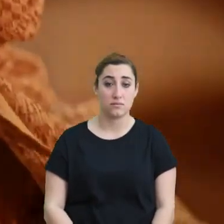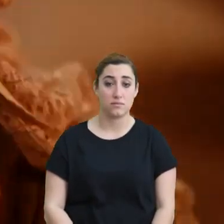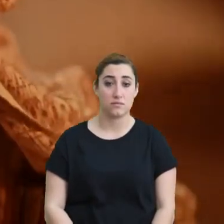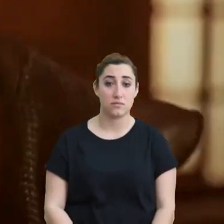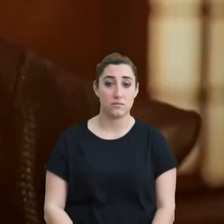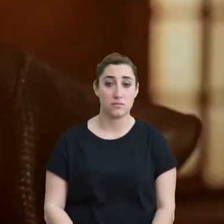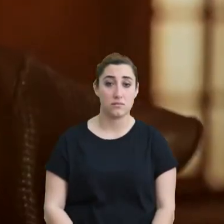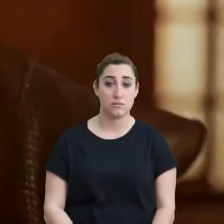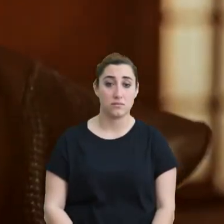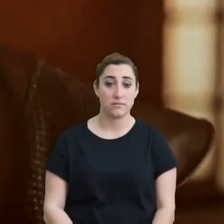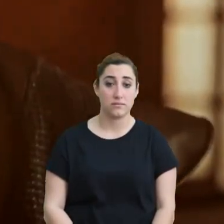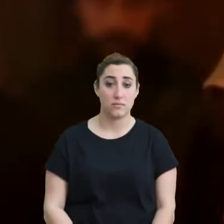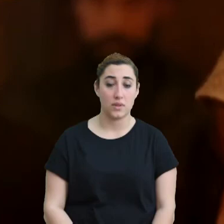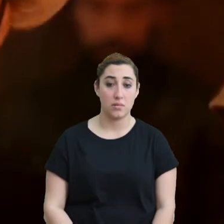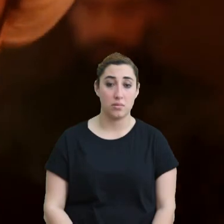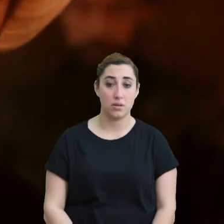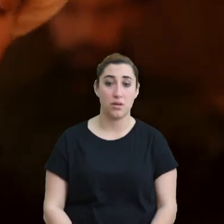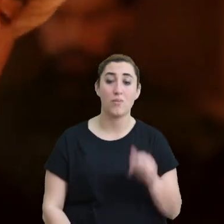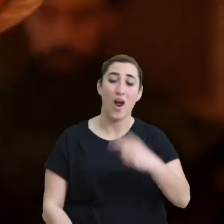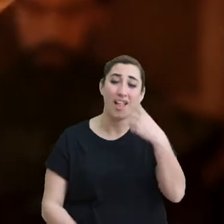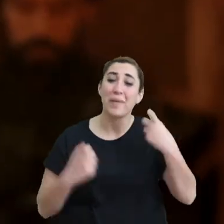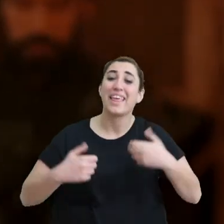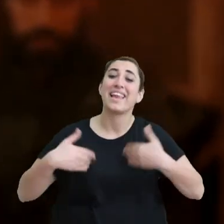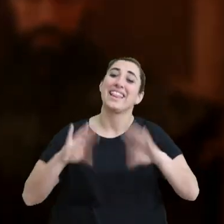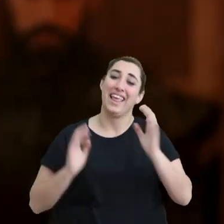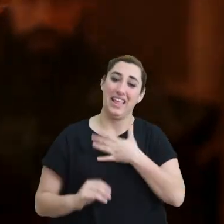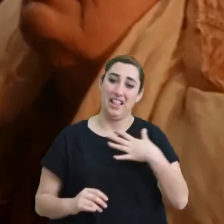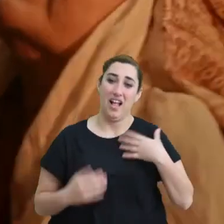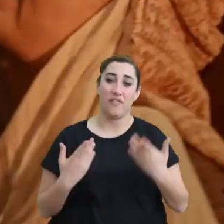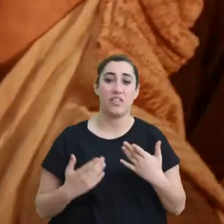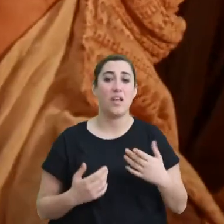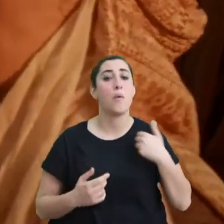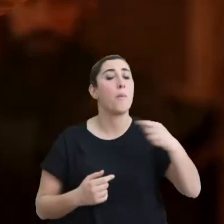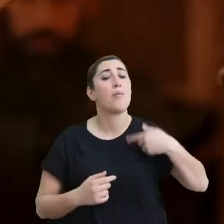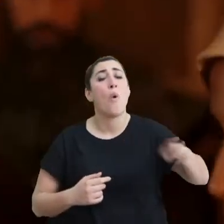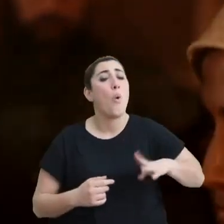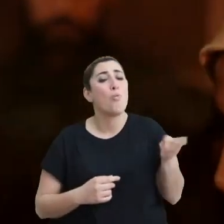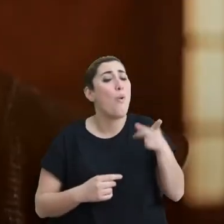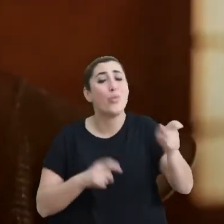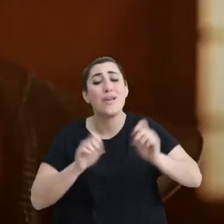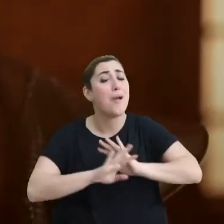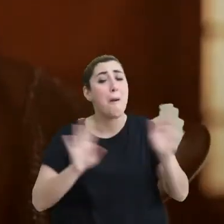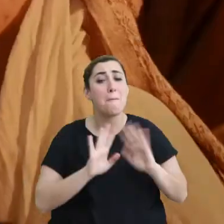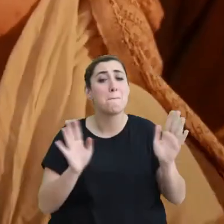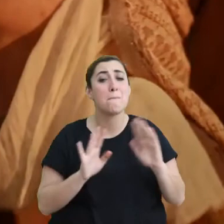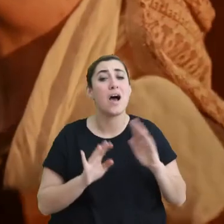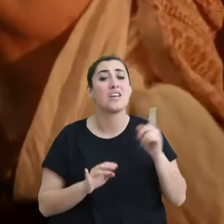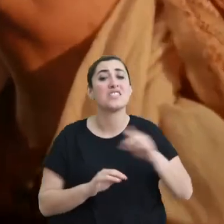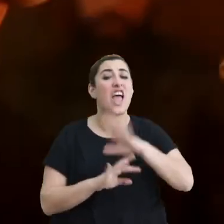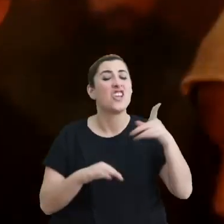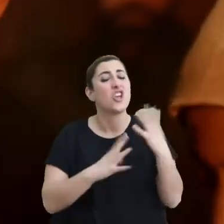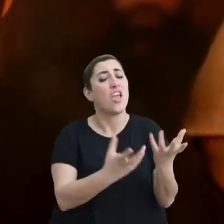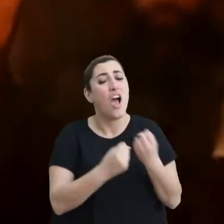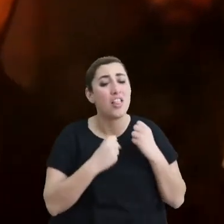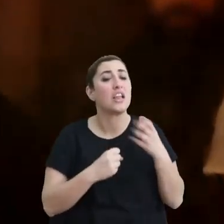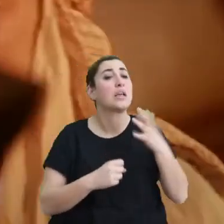kapandı, öyle ağlıyor. Burası ağlamak yeri değildir ana. Cana kıymaz benim yiğidim. Kanın hemen seni